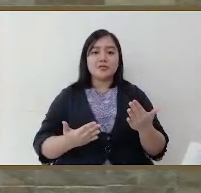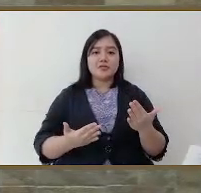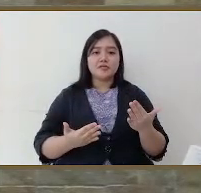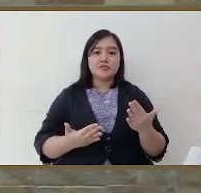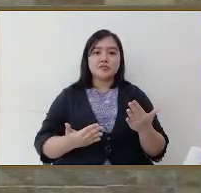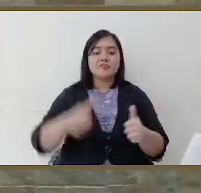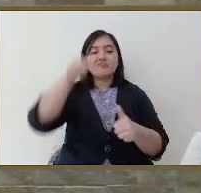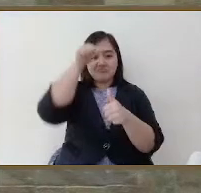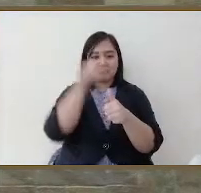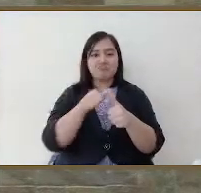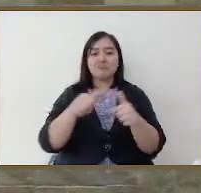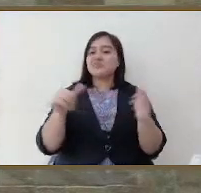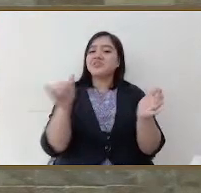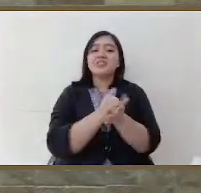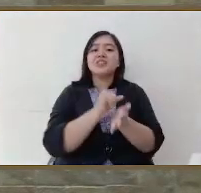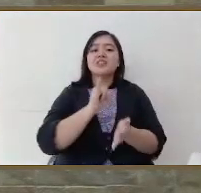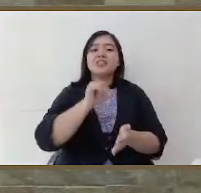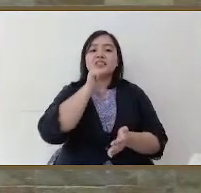Diyos.